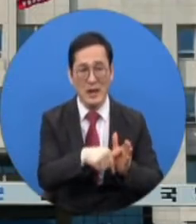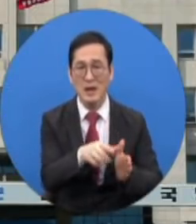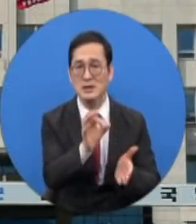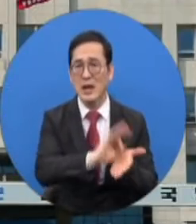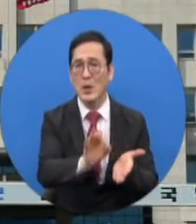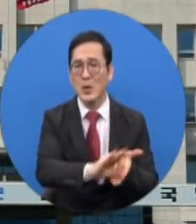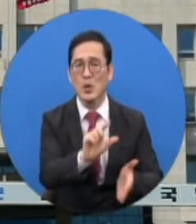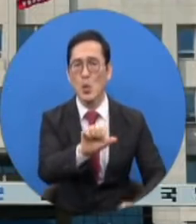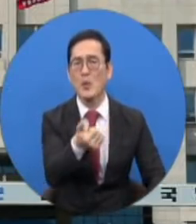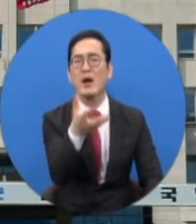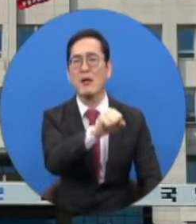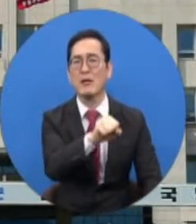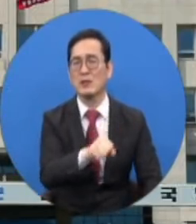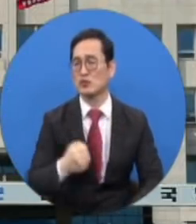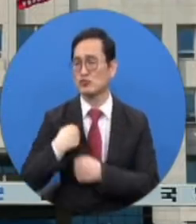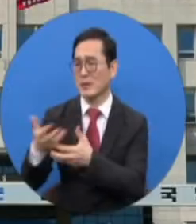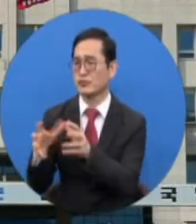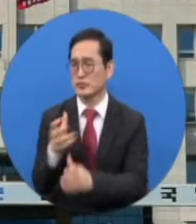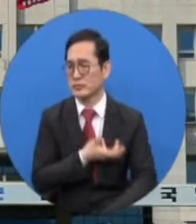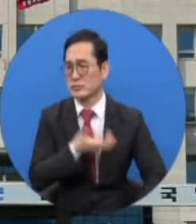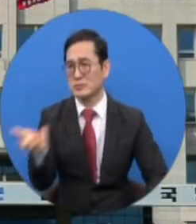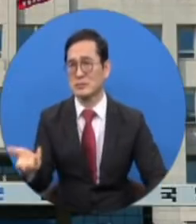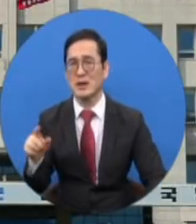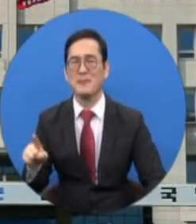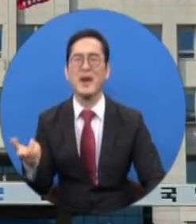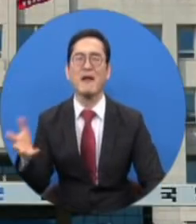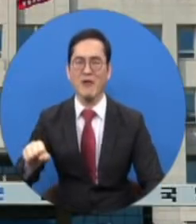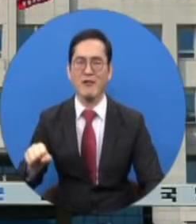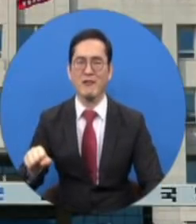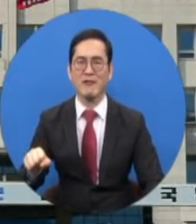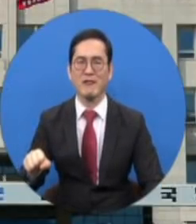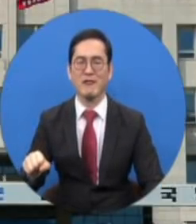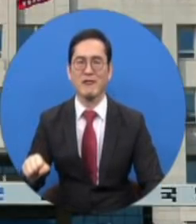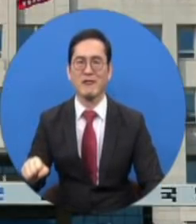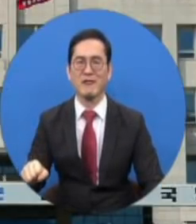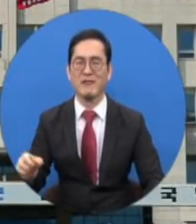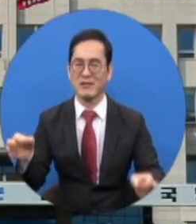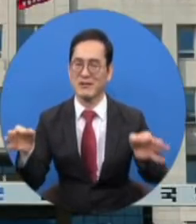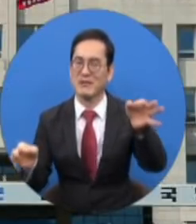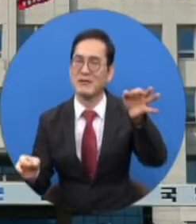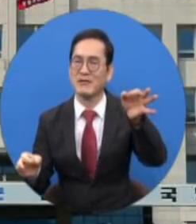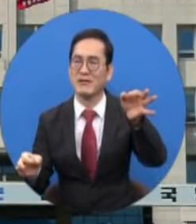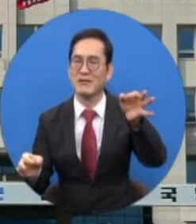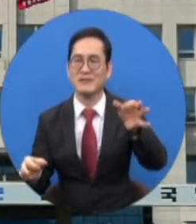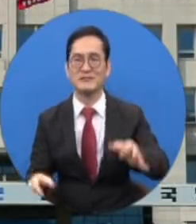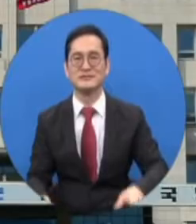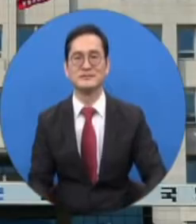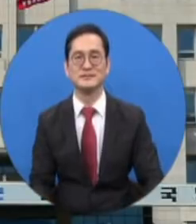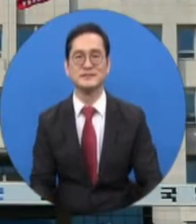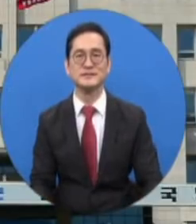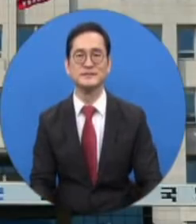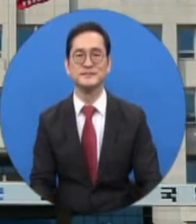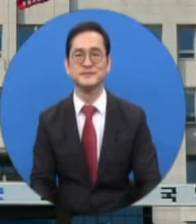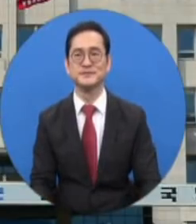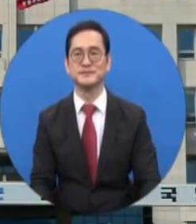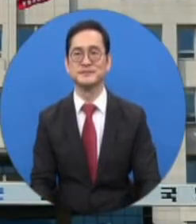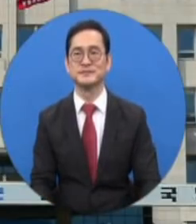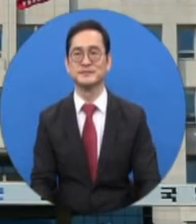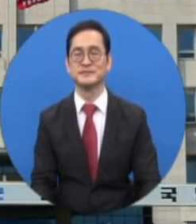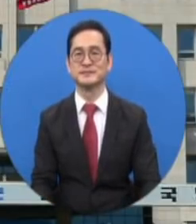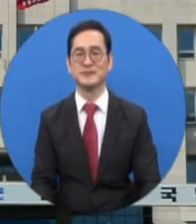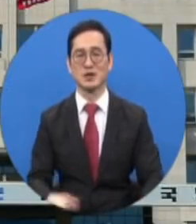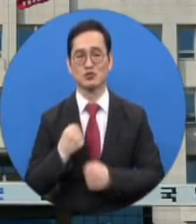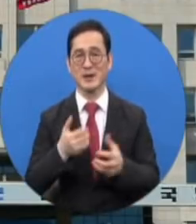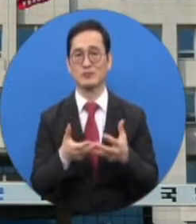그런데 국방부로 가면 이전 비용이 100억이다. 박성민 변호사님, 이거 왜 이렇게 비용 차이가 납니까? 국방부로 가게